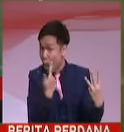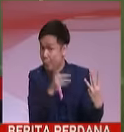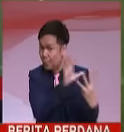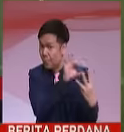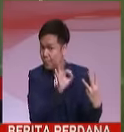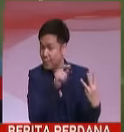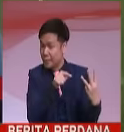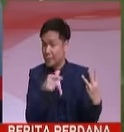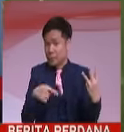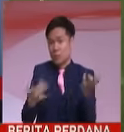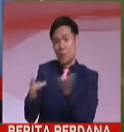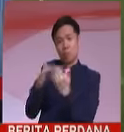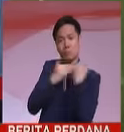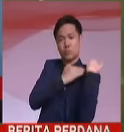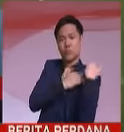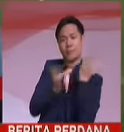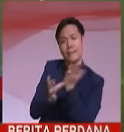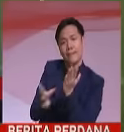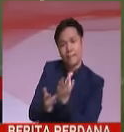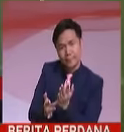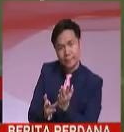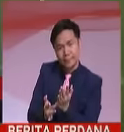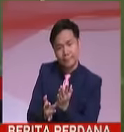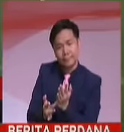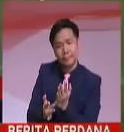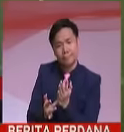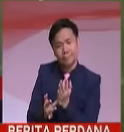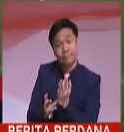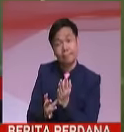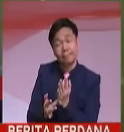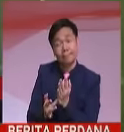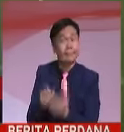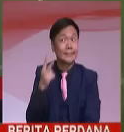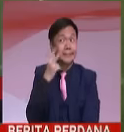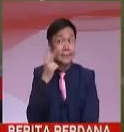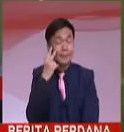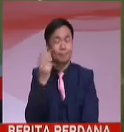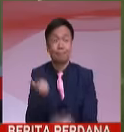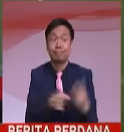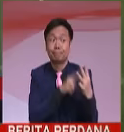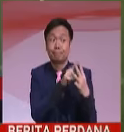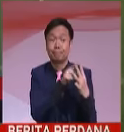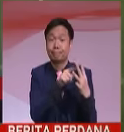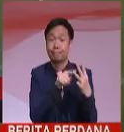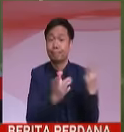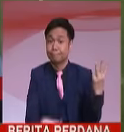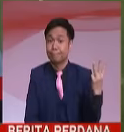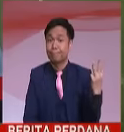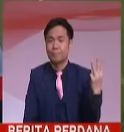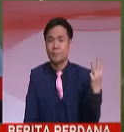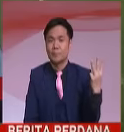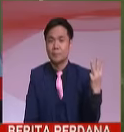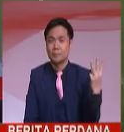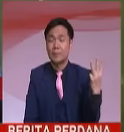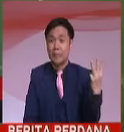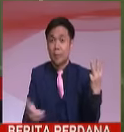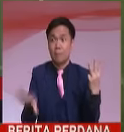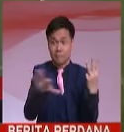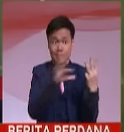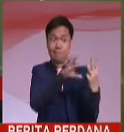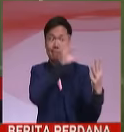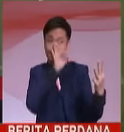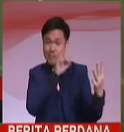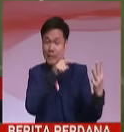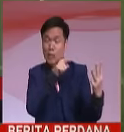teknik goni butuh tengok keadaannya ditengok Sepatunya sudah latin